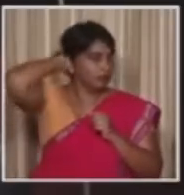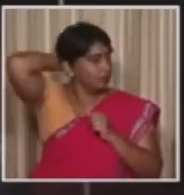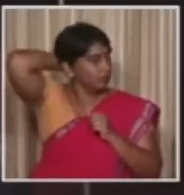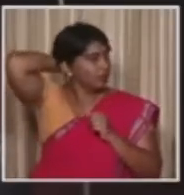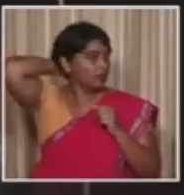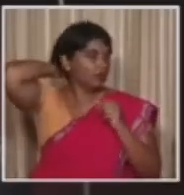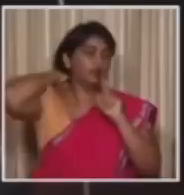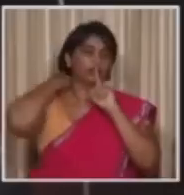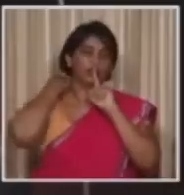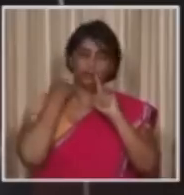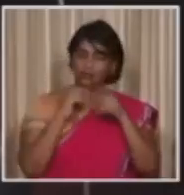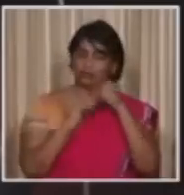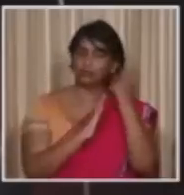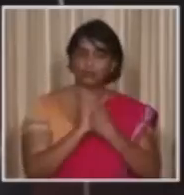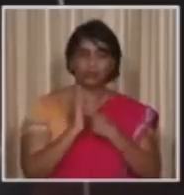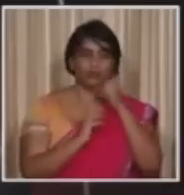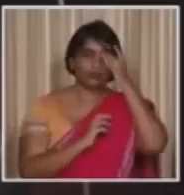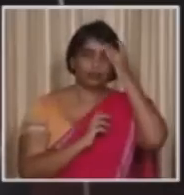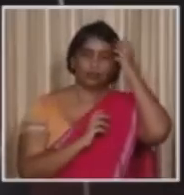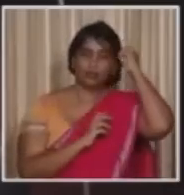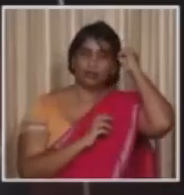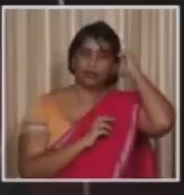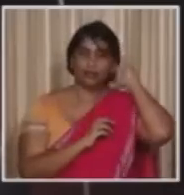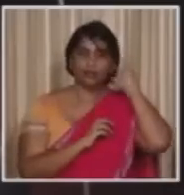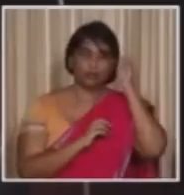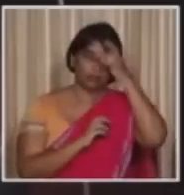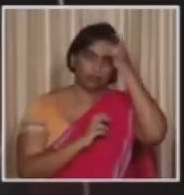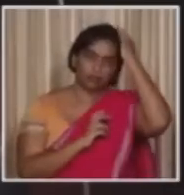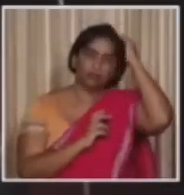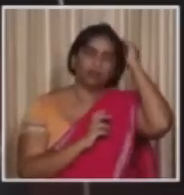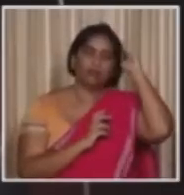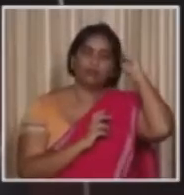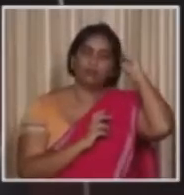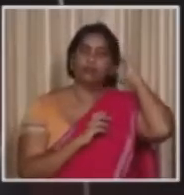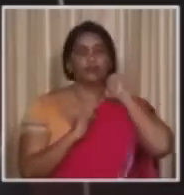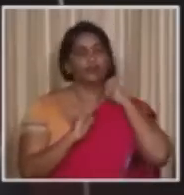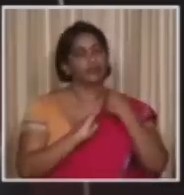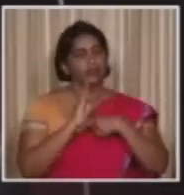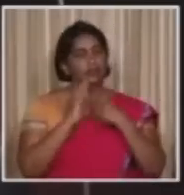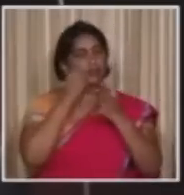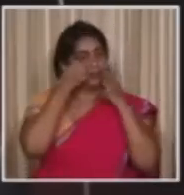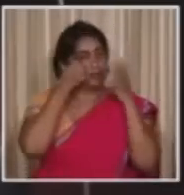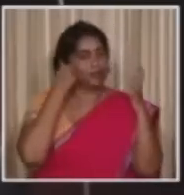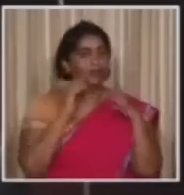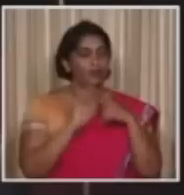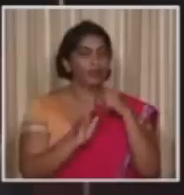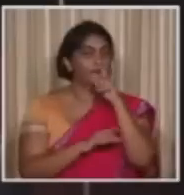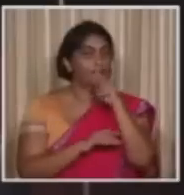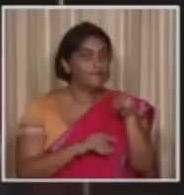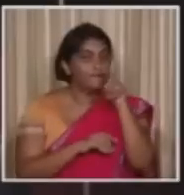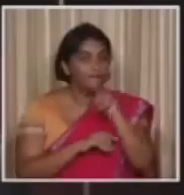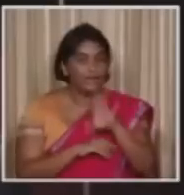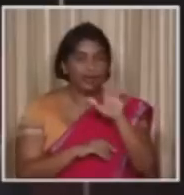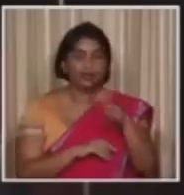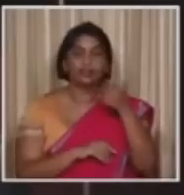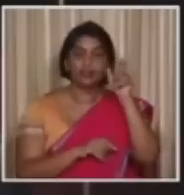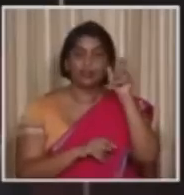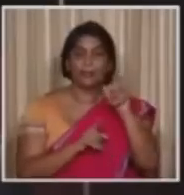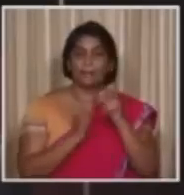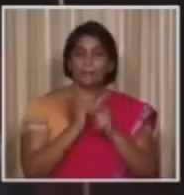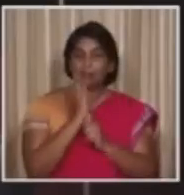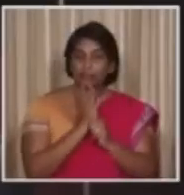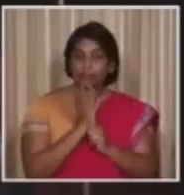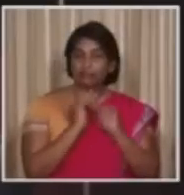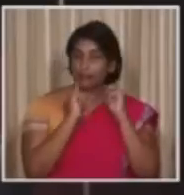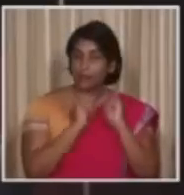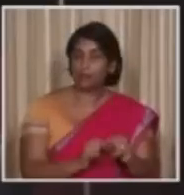මේක සම්පූර්ණයෙන්ම සඳහන් වෙනවා. දැන් ඇත්තටම මෙතන වෙලා තියෙන්නේ අපේ රටේ හුඟක් වෙලාවට වැරදි කරපො මේ පාතාලේ